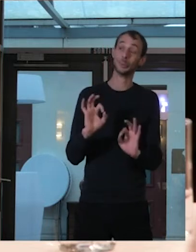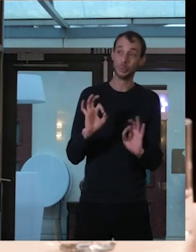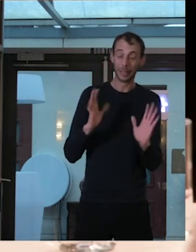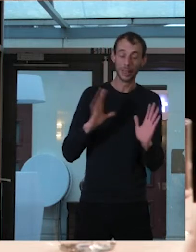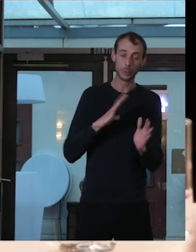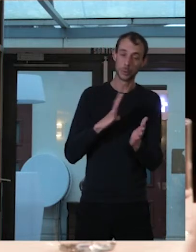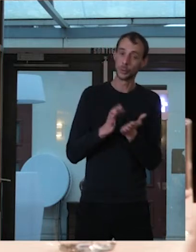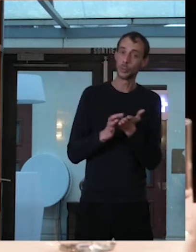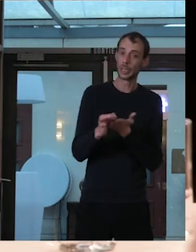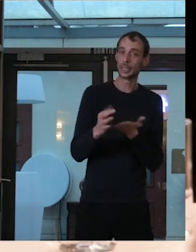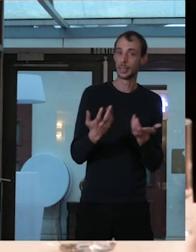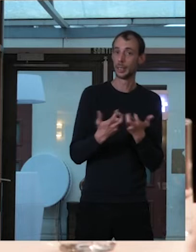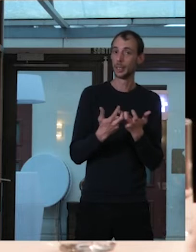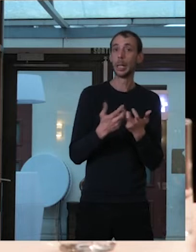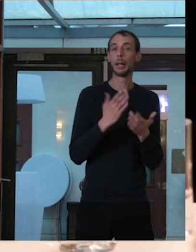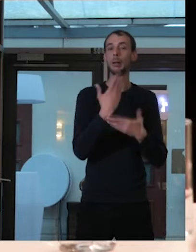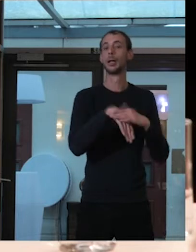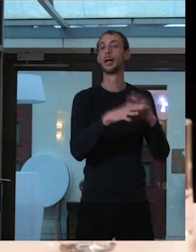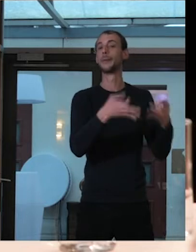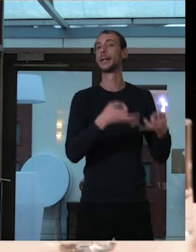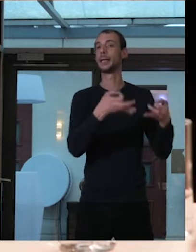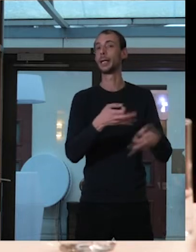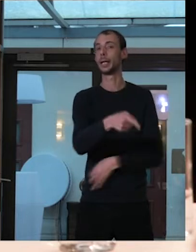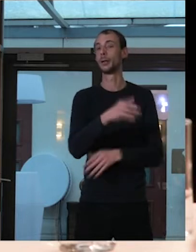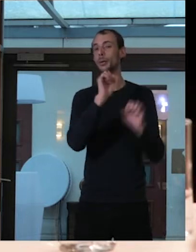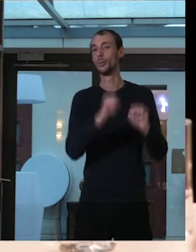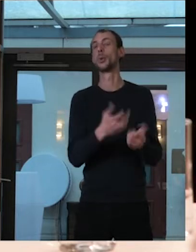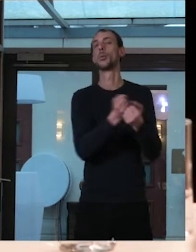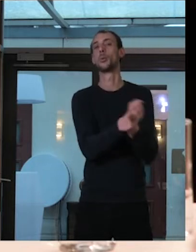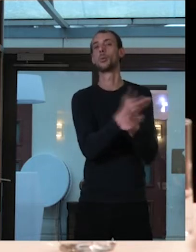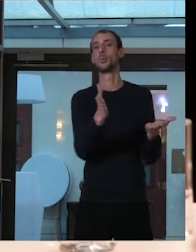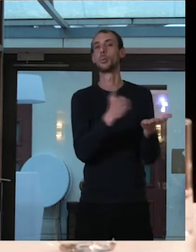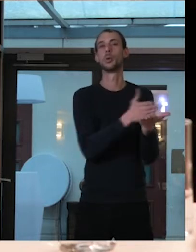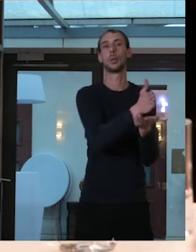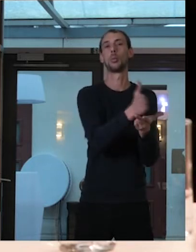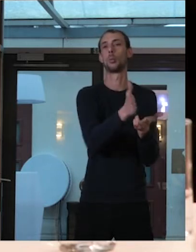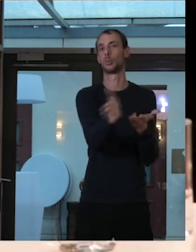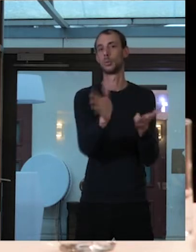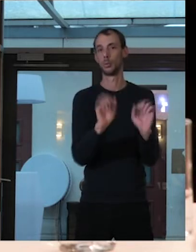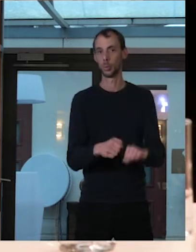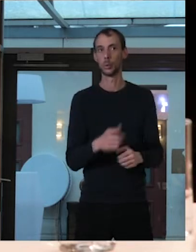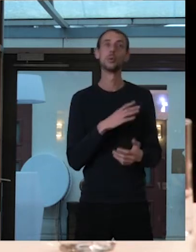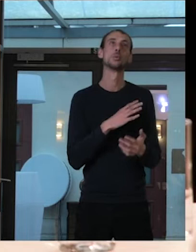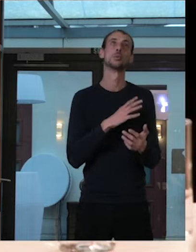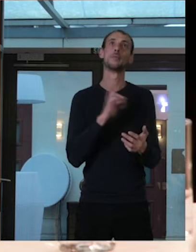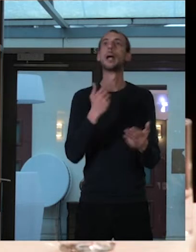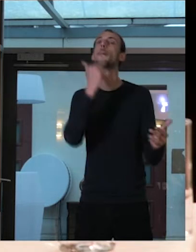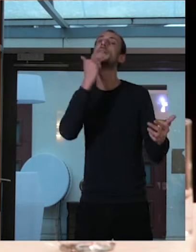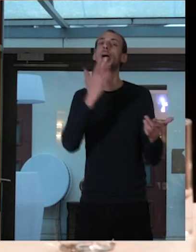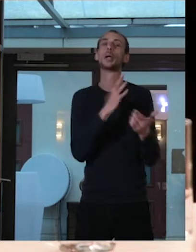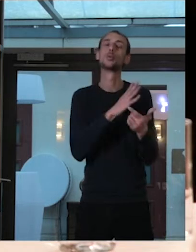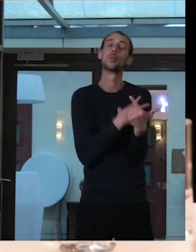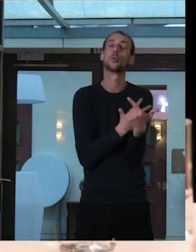notamment en danse classique, il y a plusieurs cursus, on va dire qu'il y a 2 cursus parfaits, entre